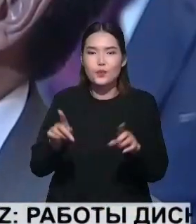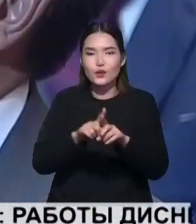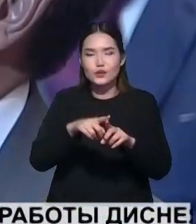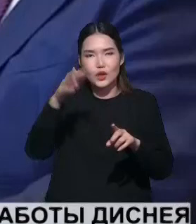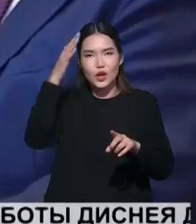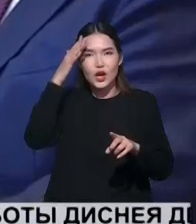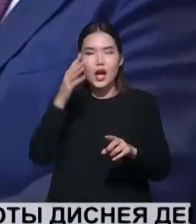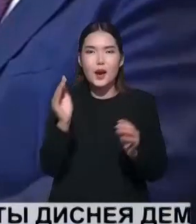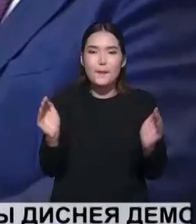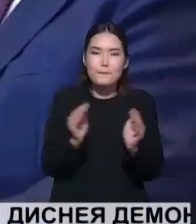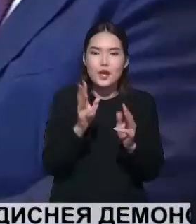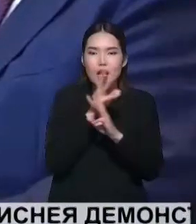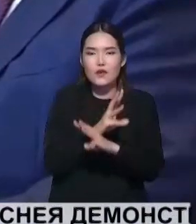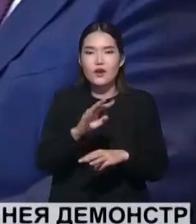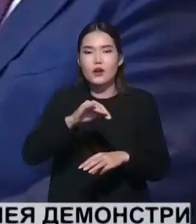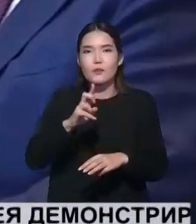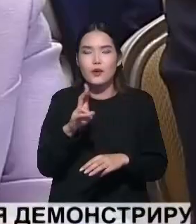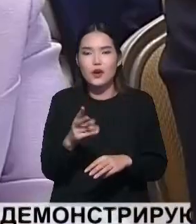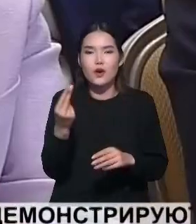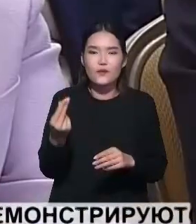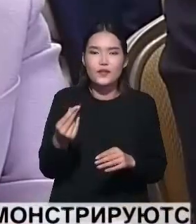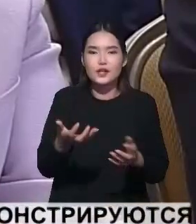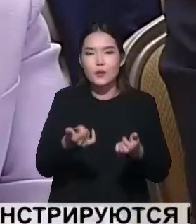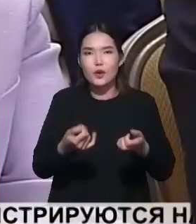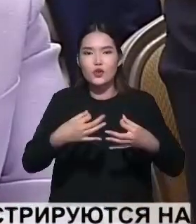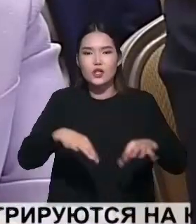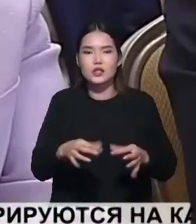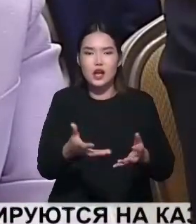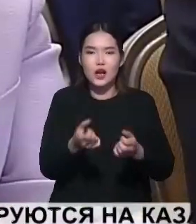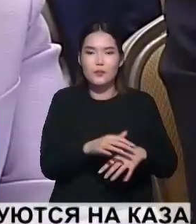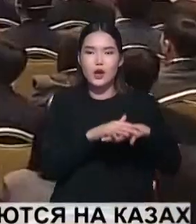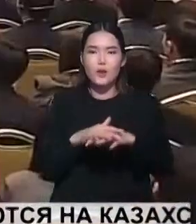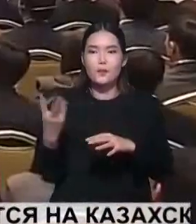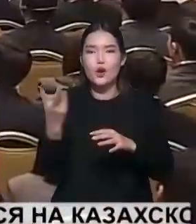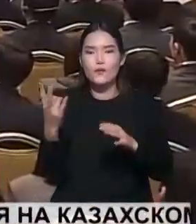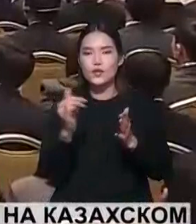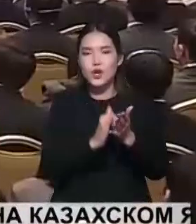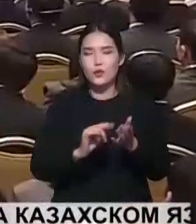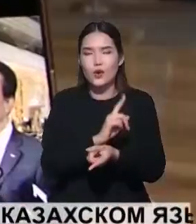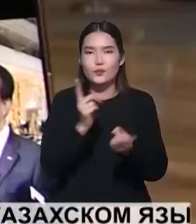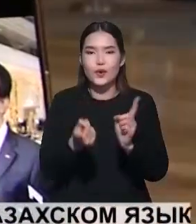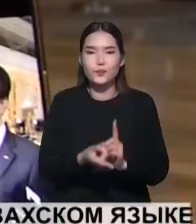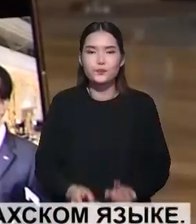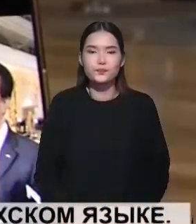Микрофинансовая организация БНК «Финанс» получила лицензию на преобразование в банк второго уровня.